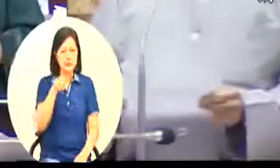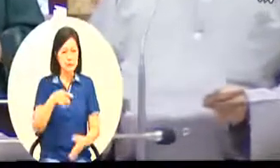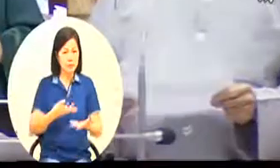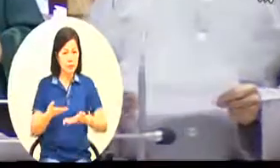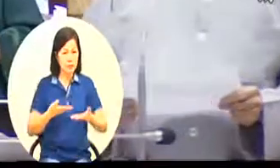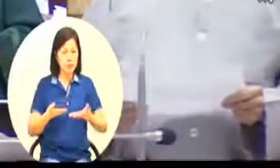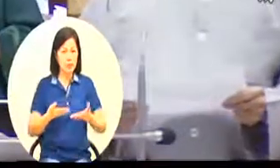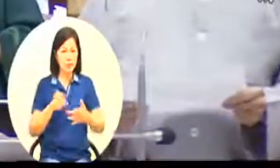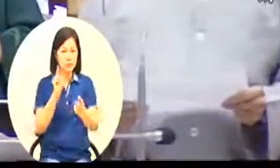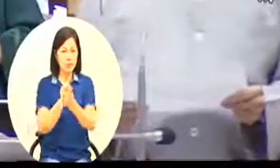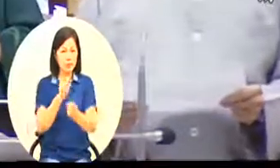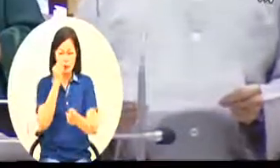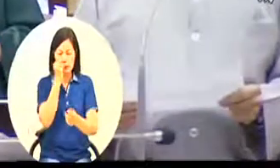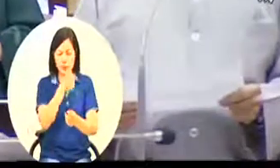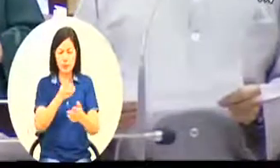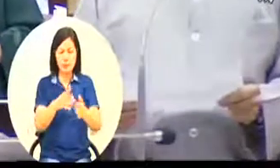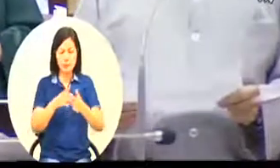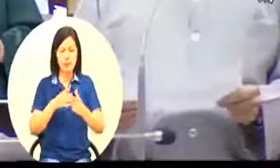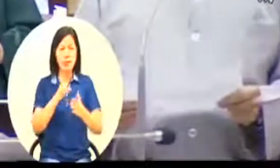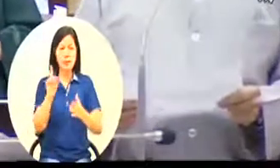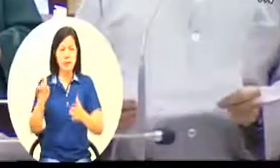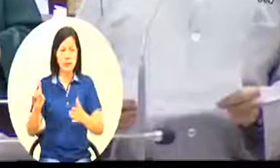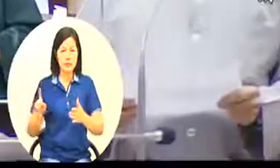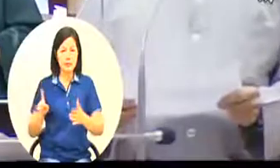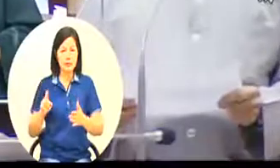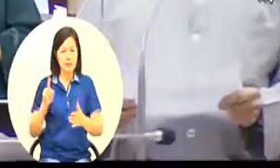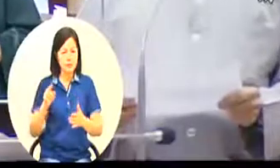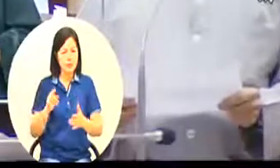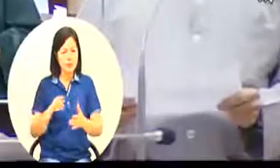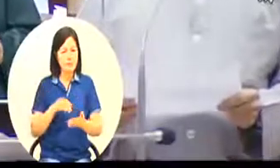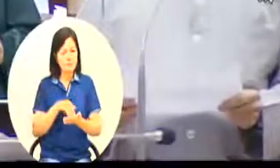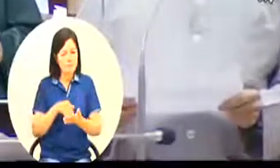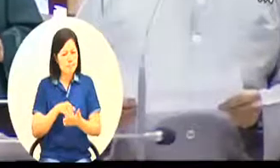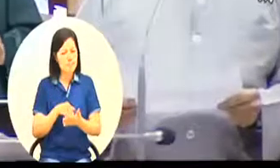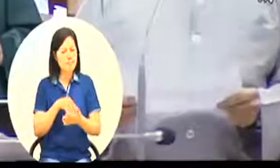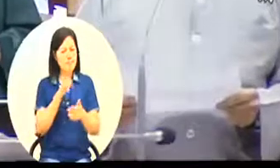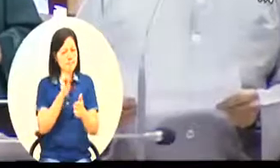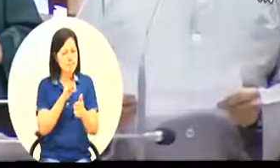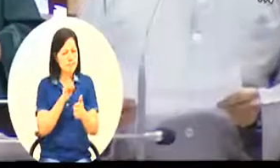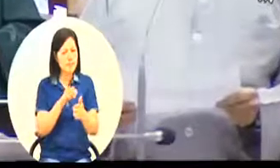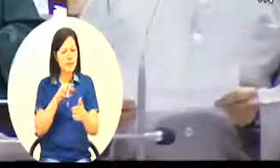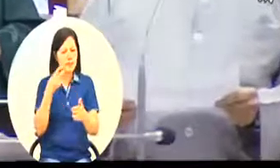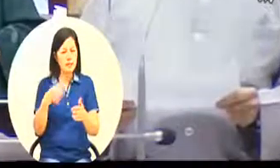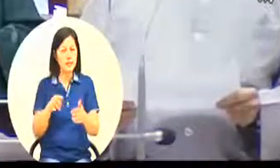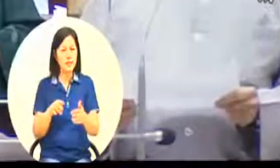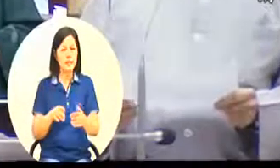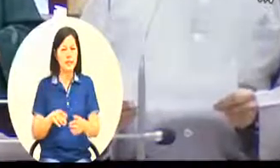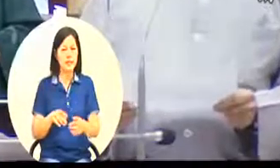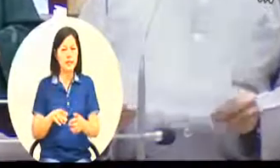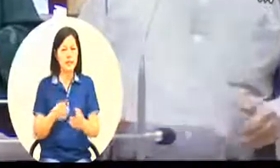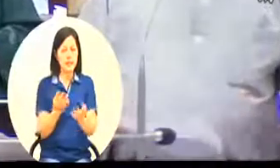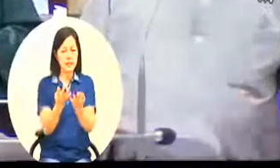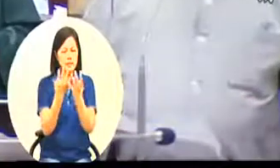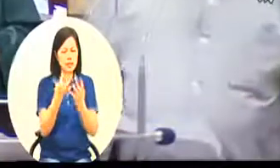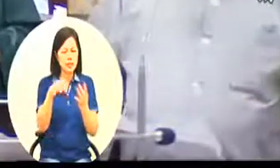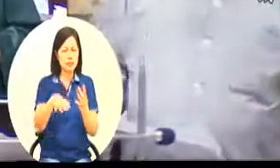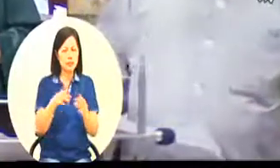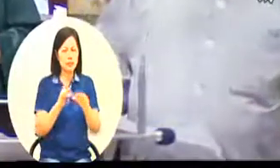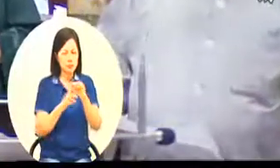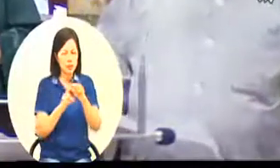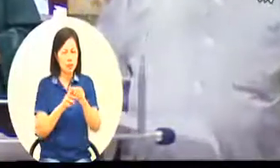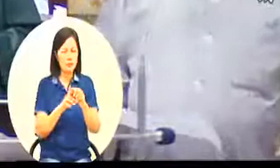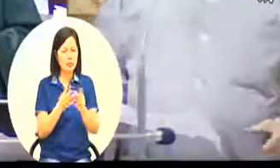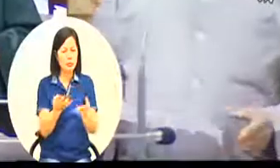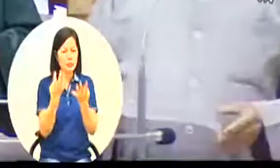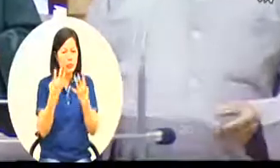伫特别需要搁较软弱啊，需要好好中间中台中加加啊，